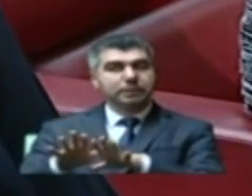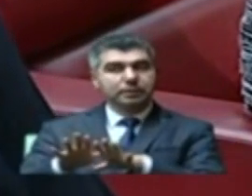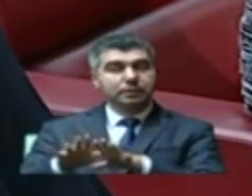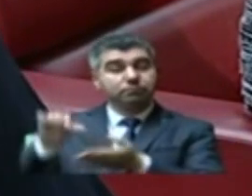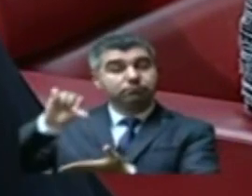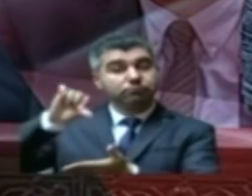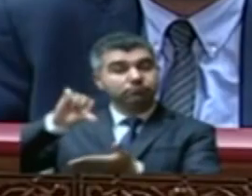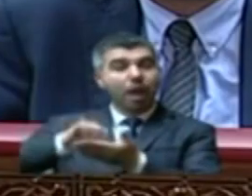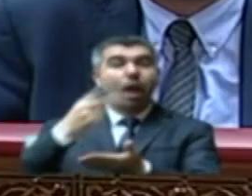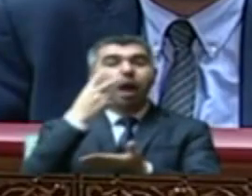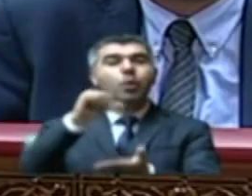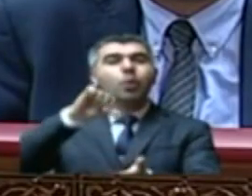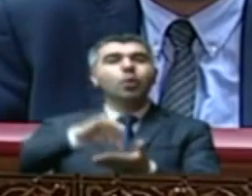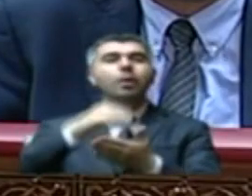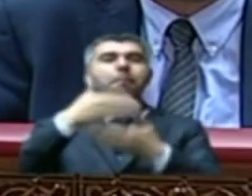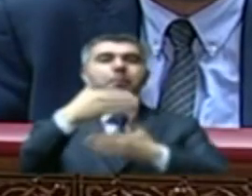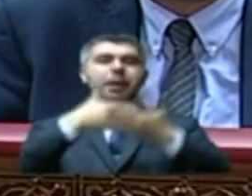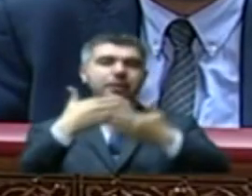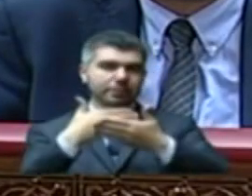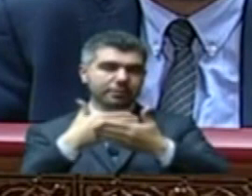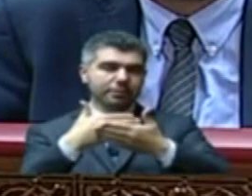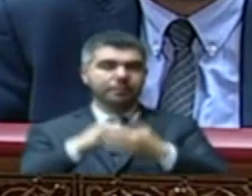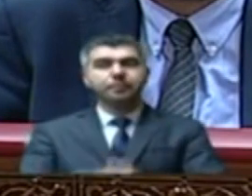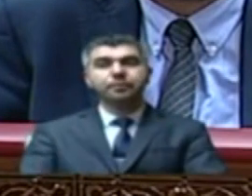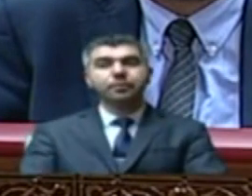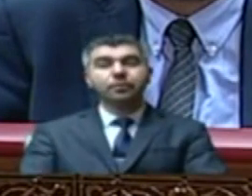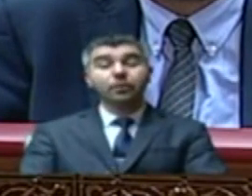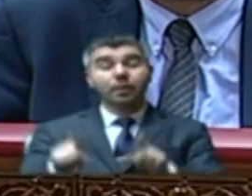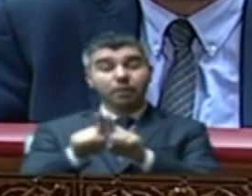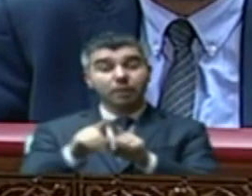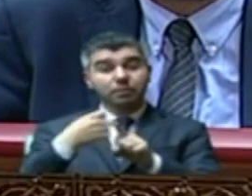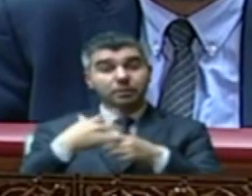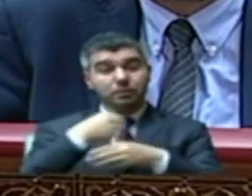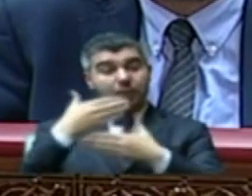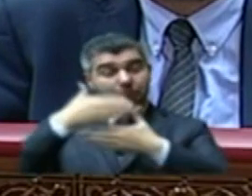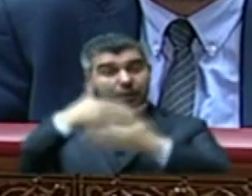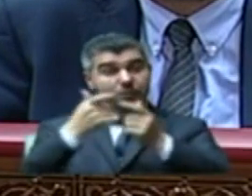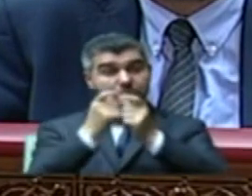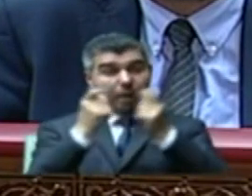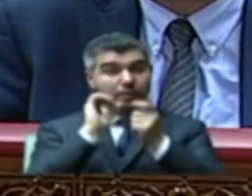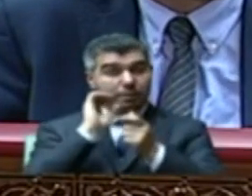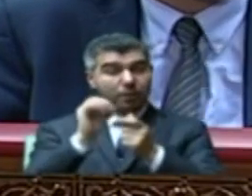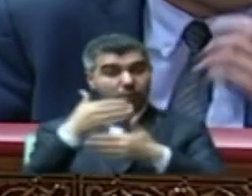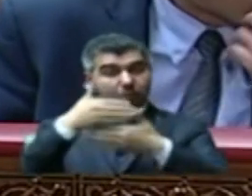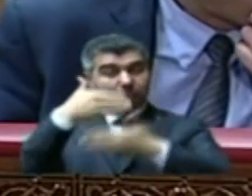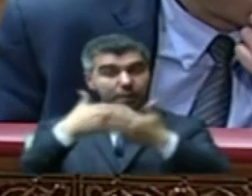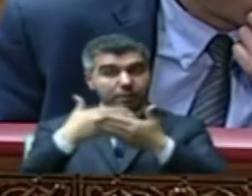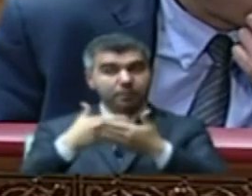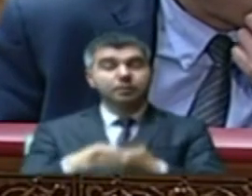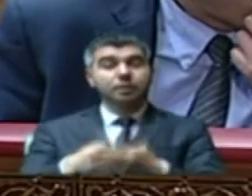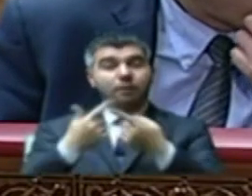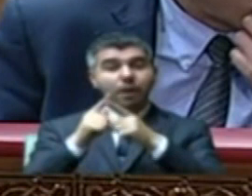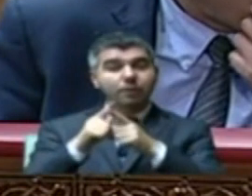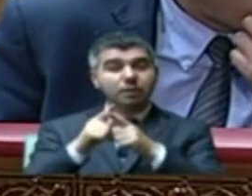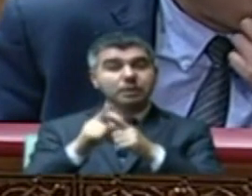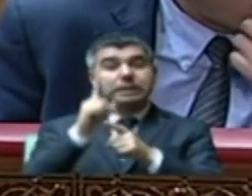توطينه مؤخرا بمدينة العيون. هذه المحطة الحرارية كيف قلنا يعني أول شيء هي تنبعث منها انبعاثات غازية